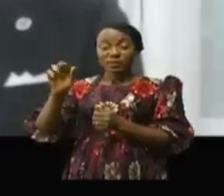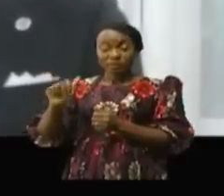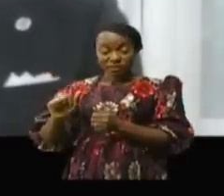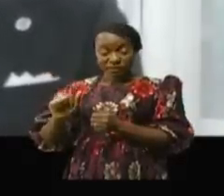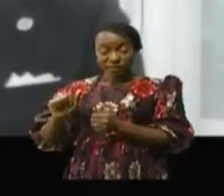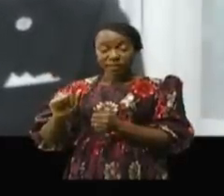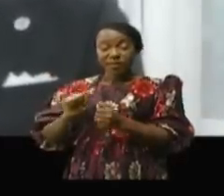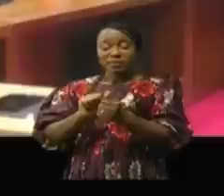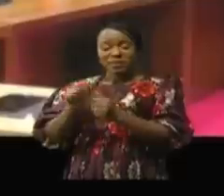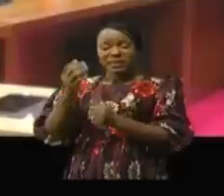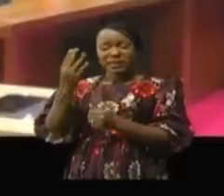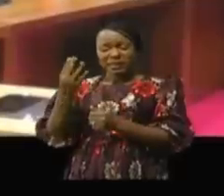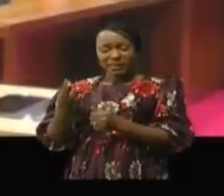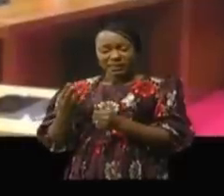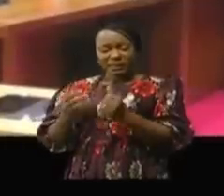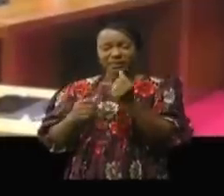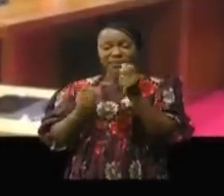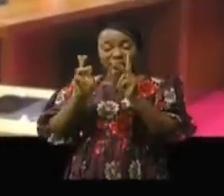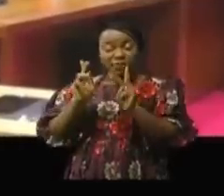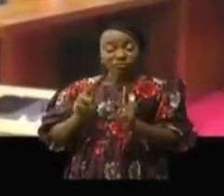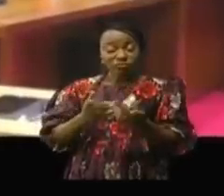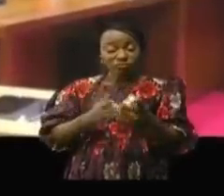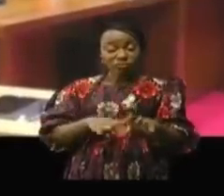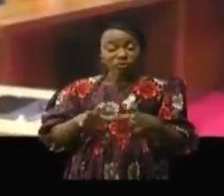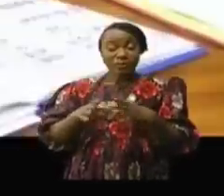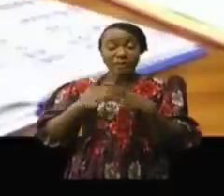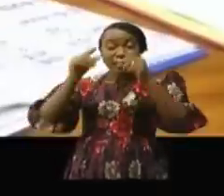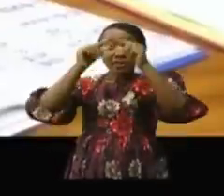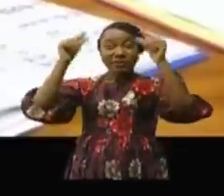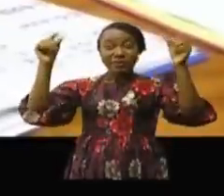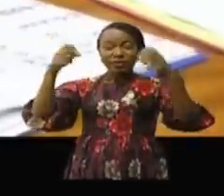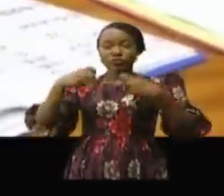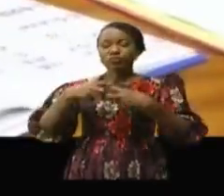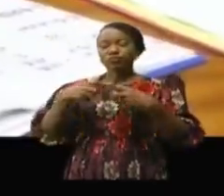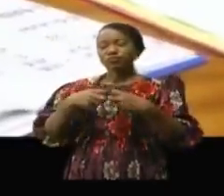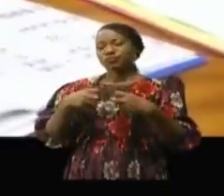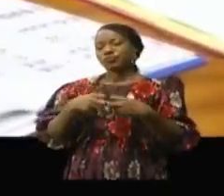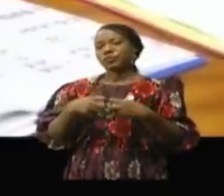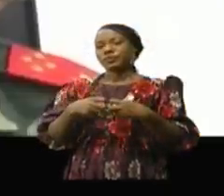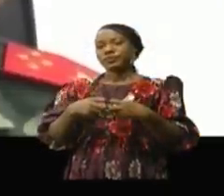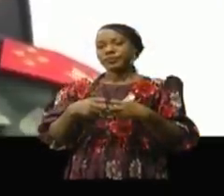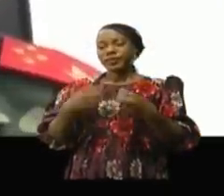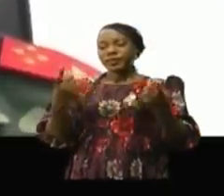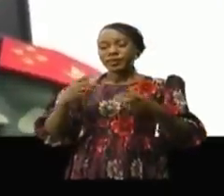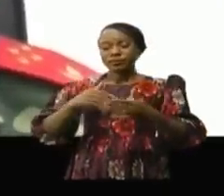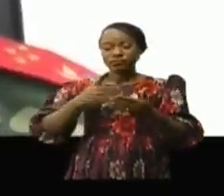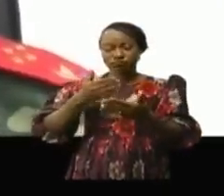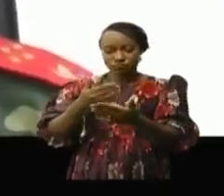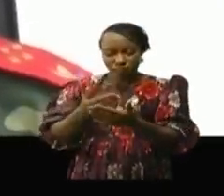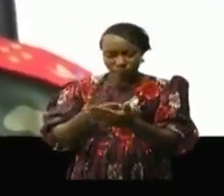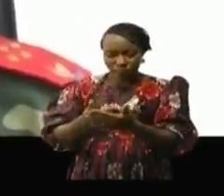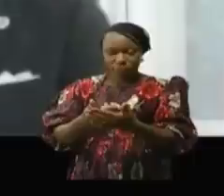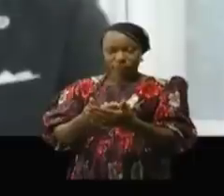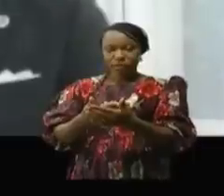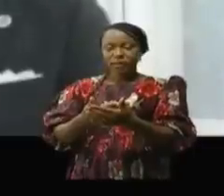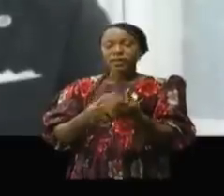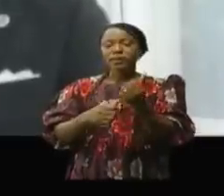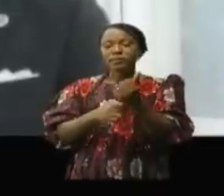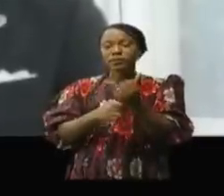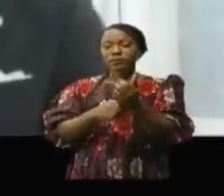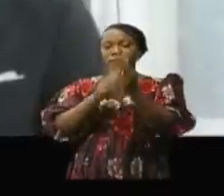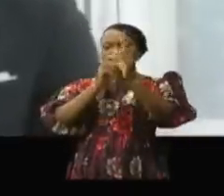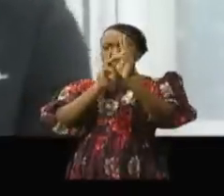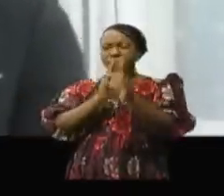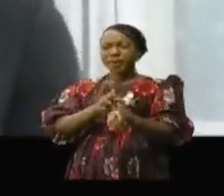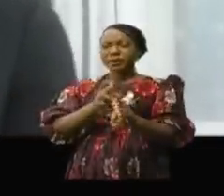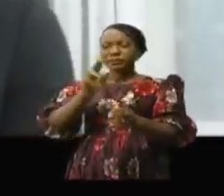de 4 compatriotes par électrocution parce que à l'approche d'une base de la MONUSCO, les casques bleus ont tiré en l'air